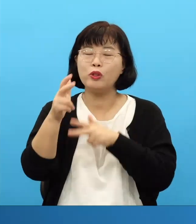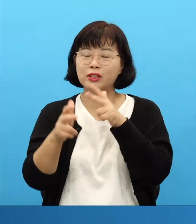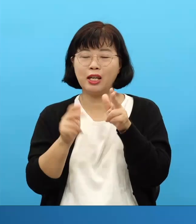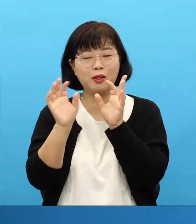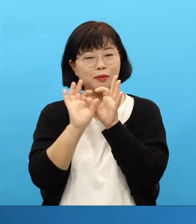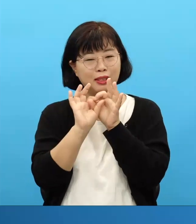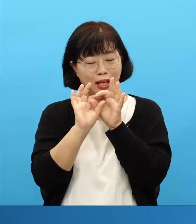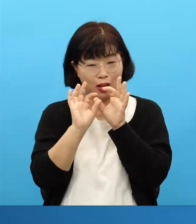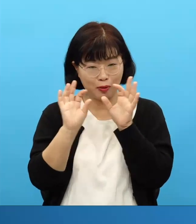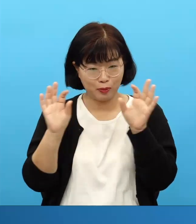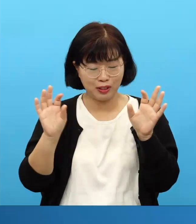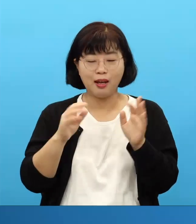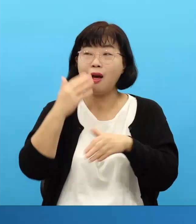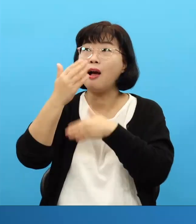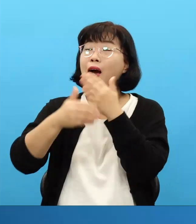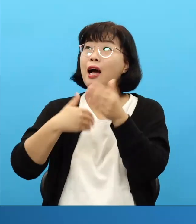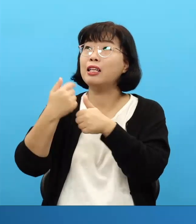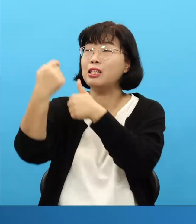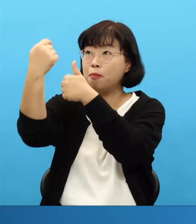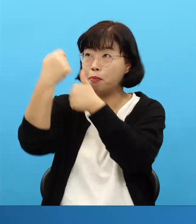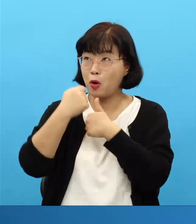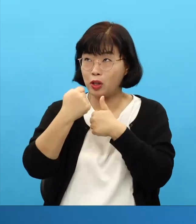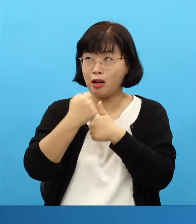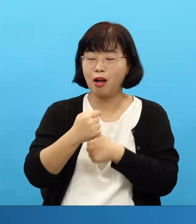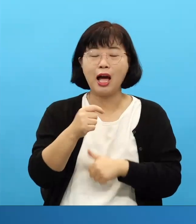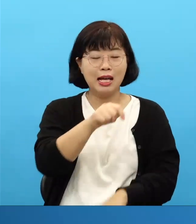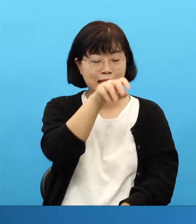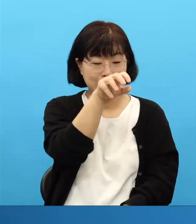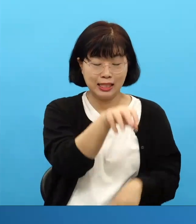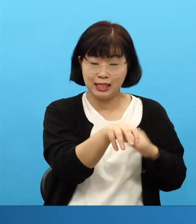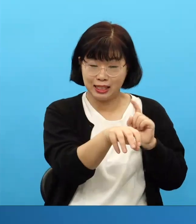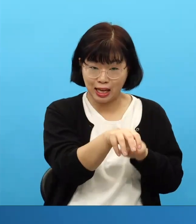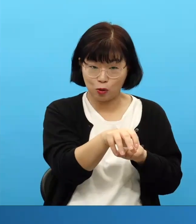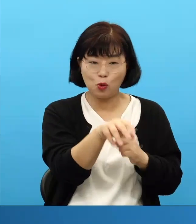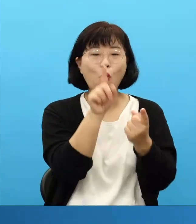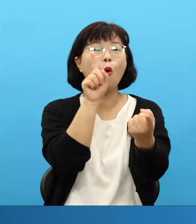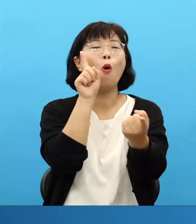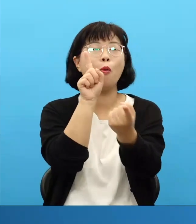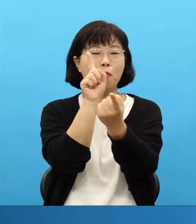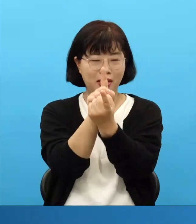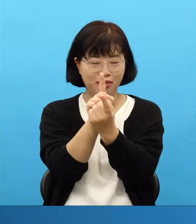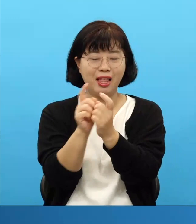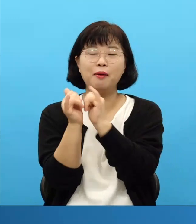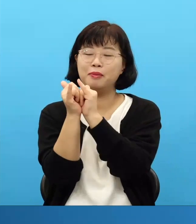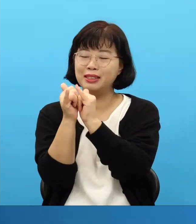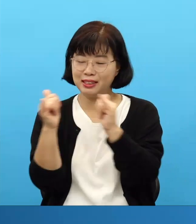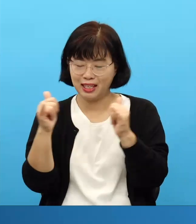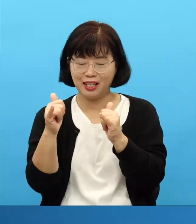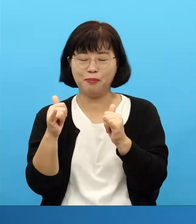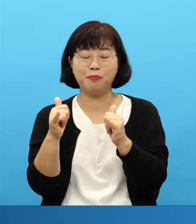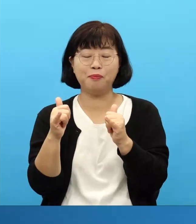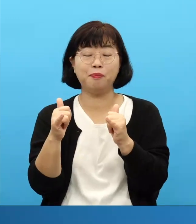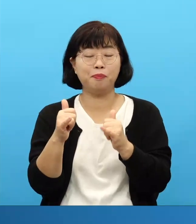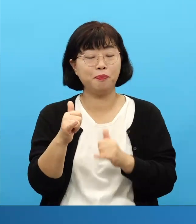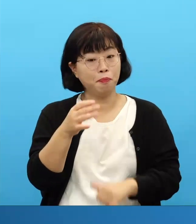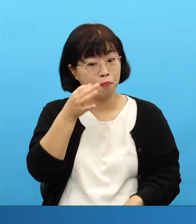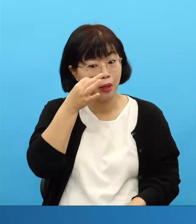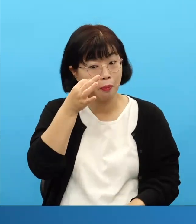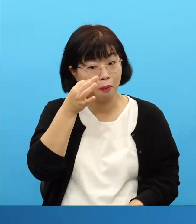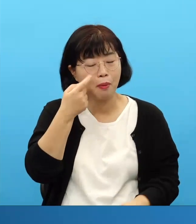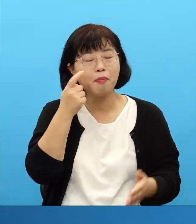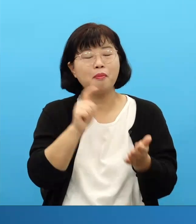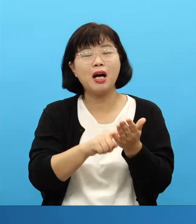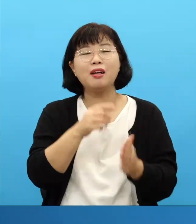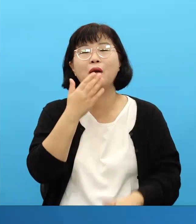장소 만남 딱 나옵니다. In the future, whenever you do your business or even inside the church, you see that there is the place, the person, and the work to which the Holy Spirit